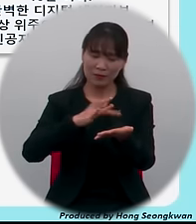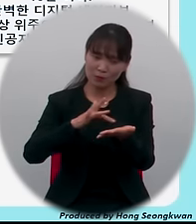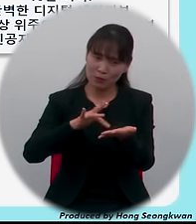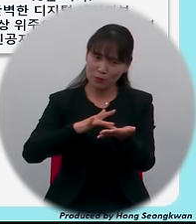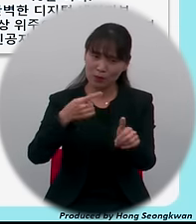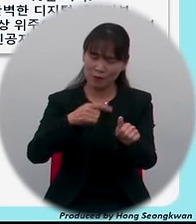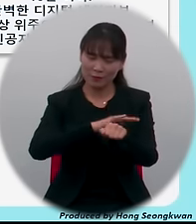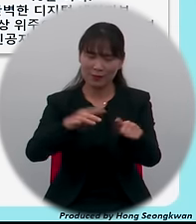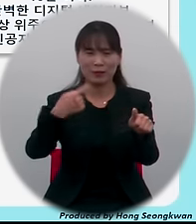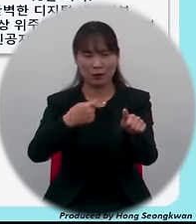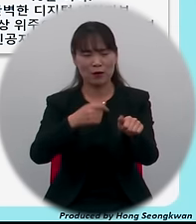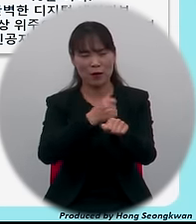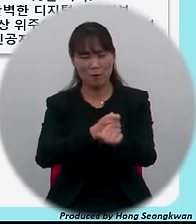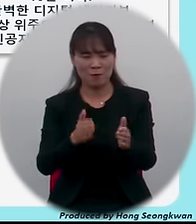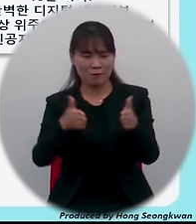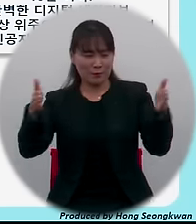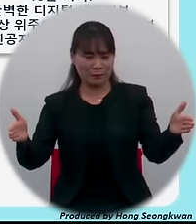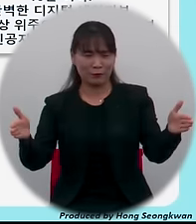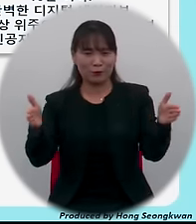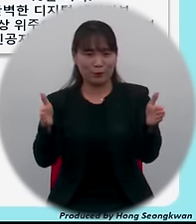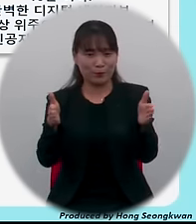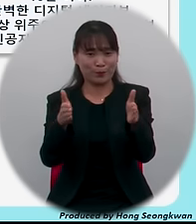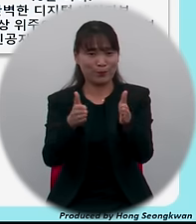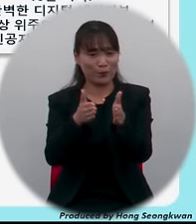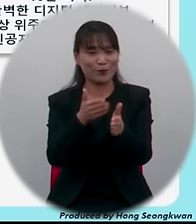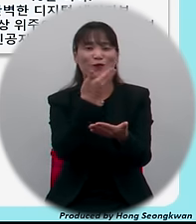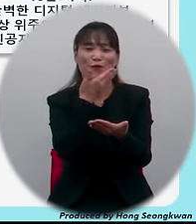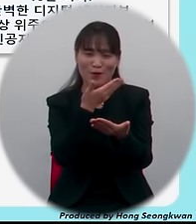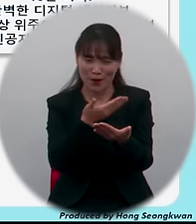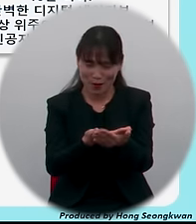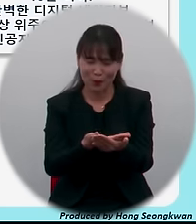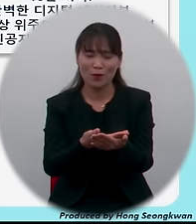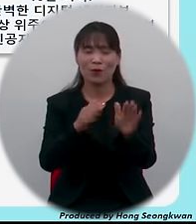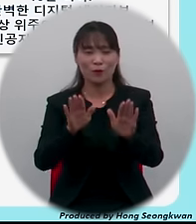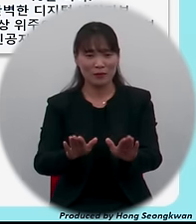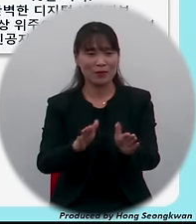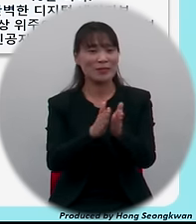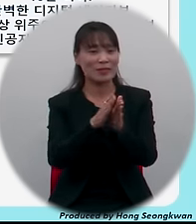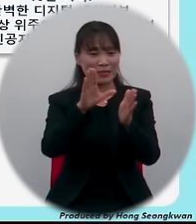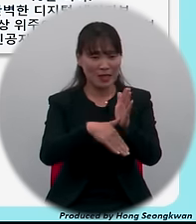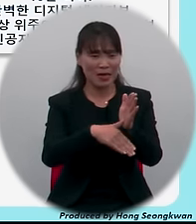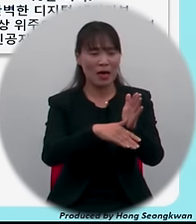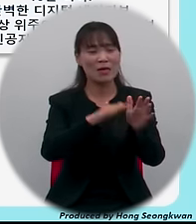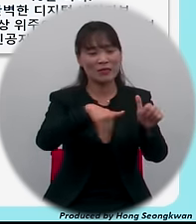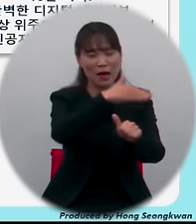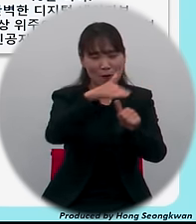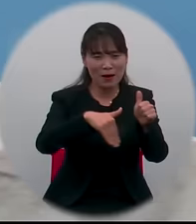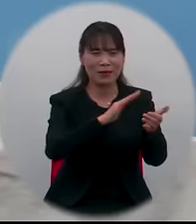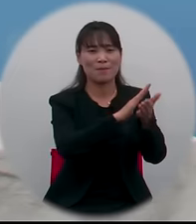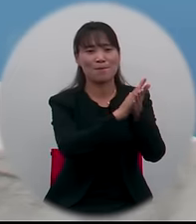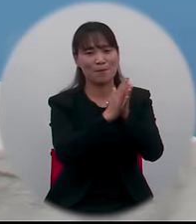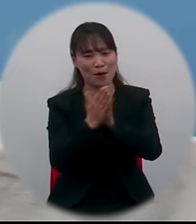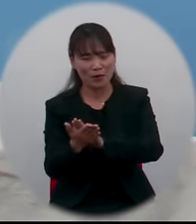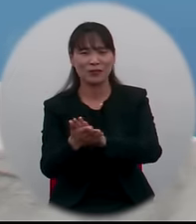잘 지도하시면서 간격을 좁히는게 가장 중요하고 그러기 때문에 세대가 달라졌음을 아이들이